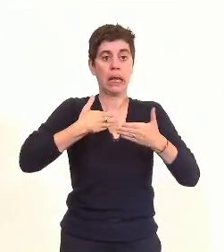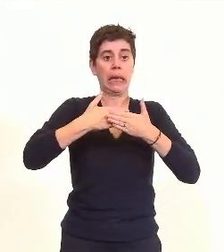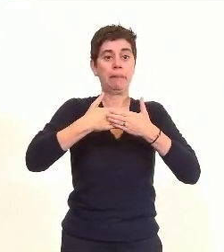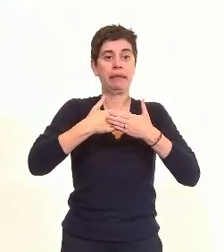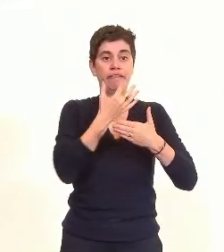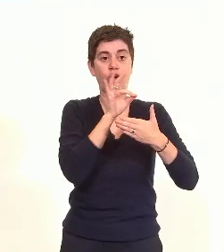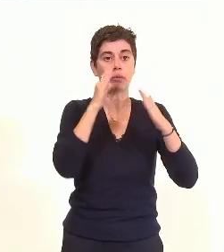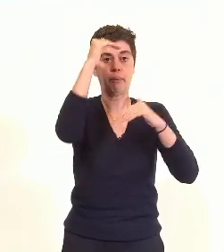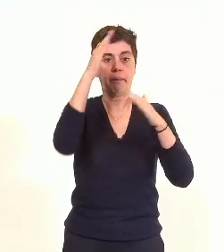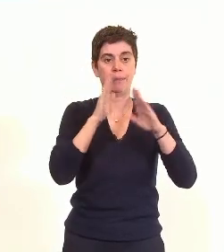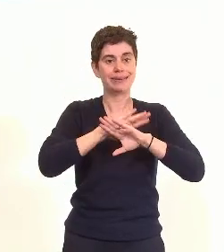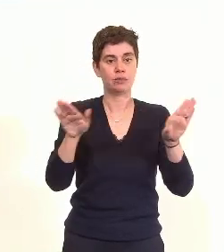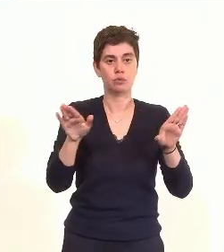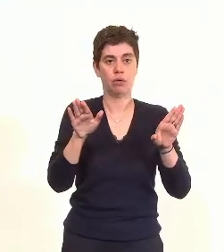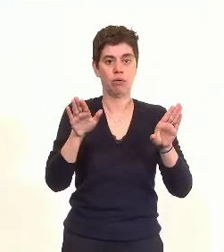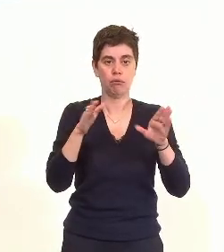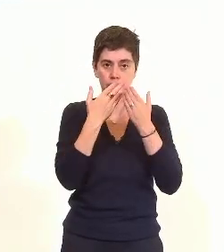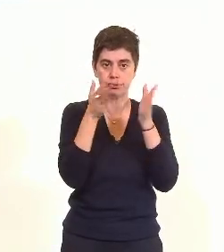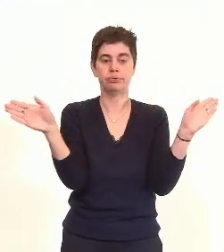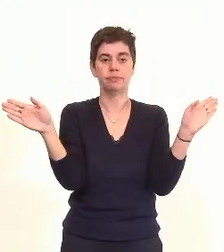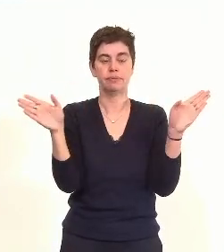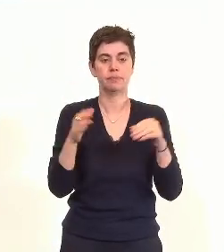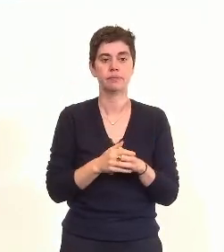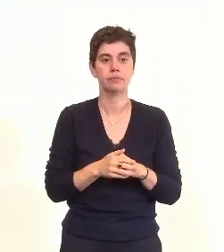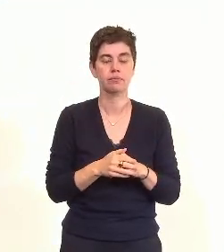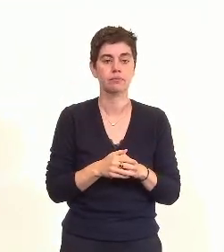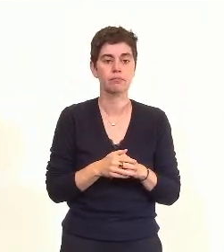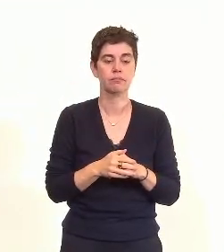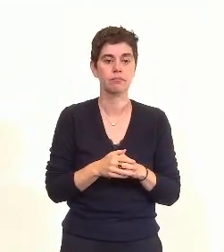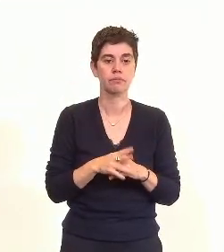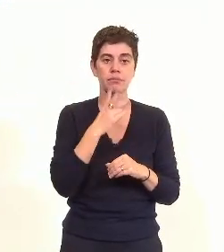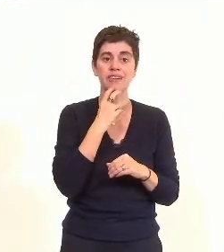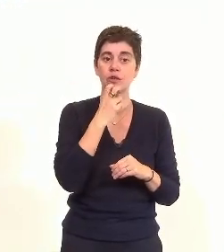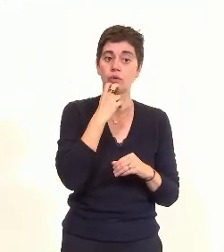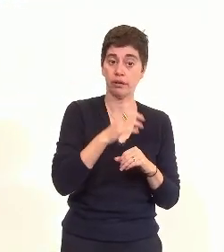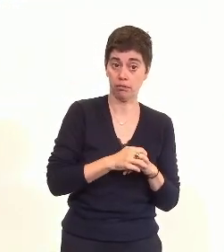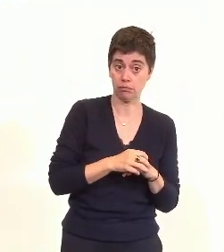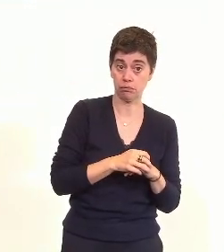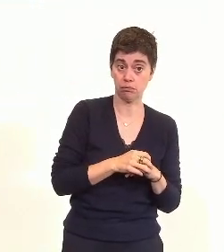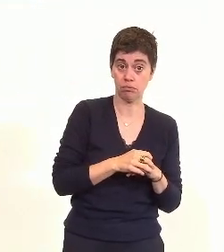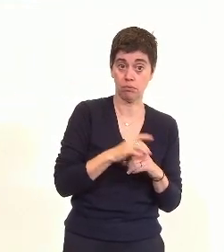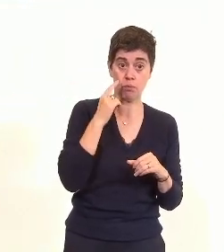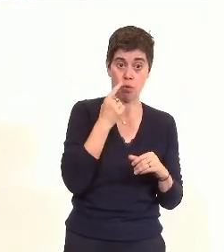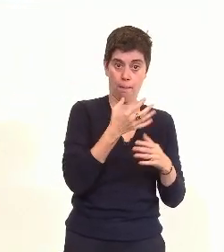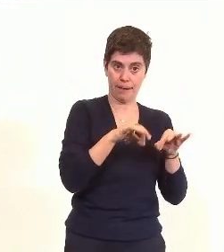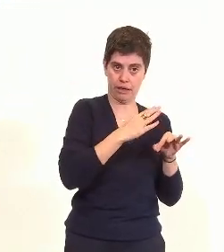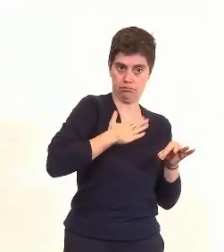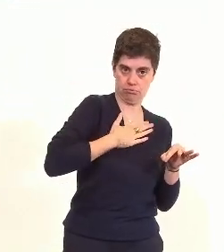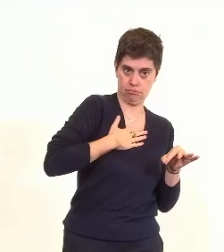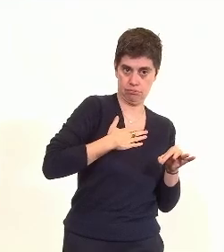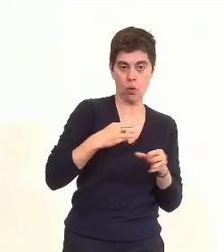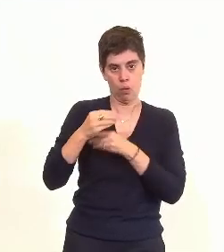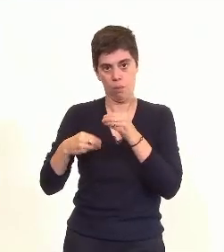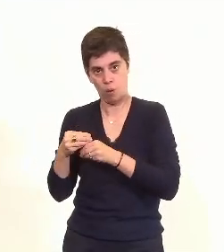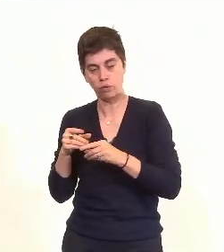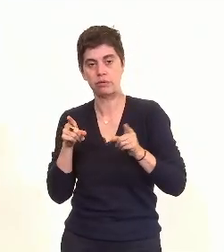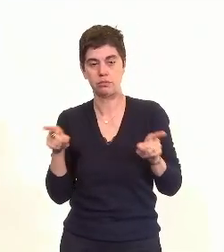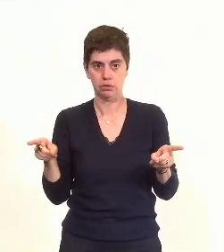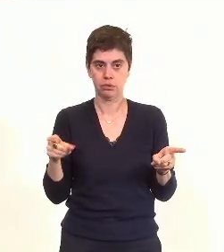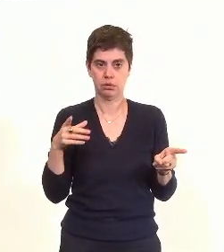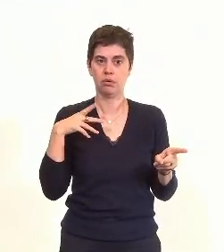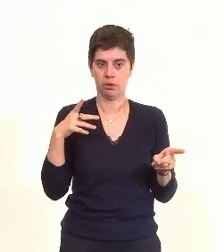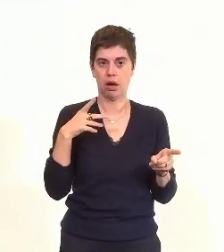nationales. Qu'on soit un citoyen de nation ou un citoyen du monde, plusieurs visions de la citoyenneté coexistent dans nos